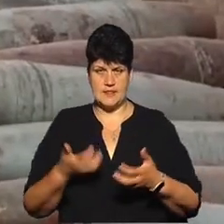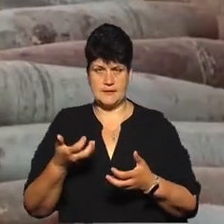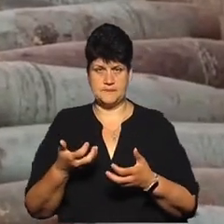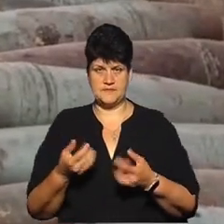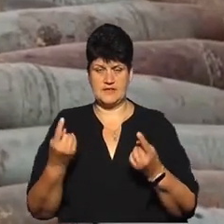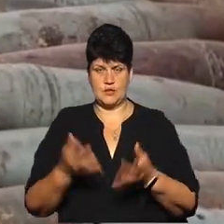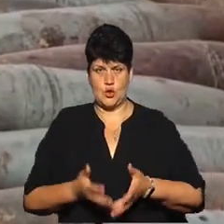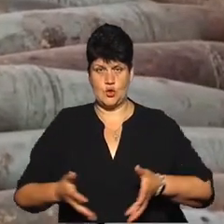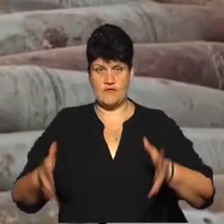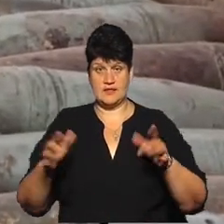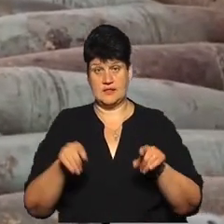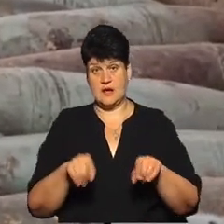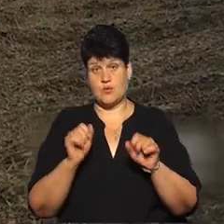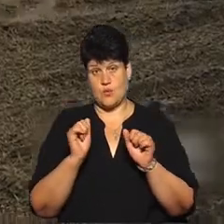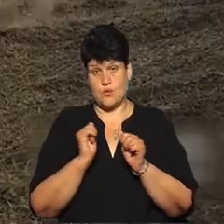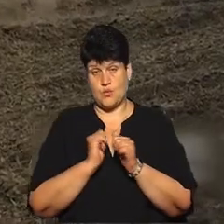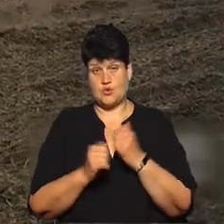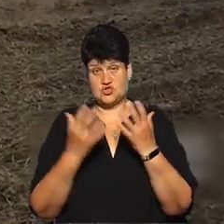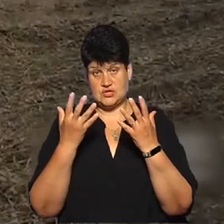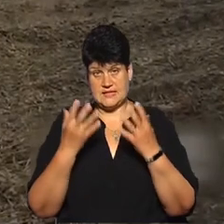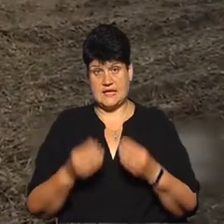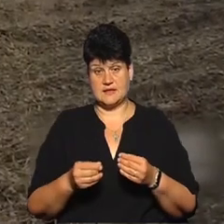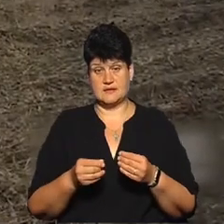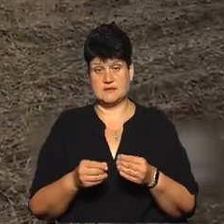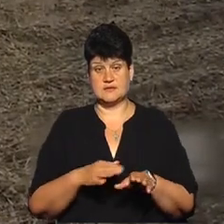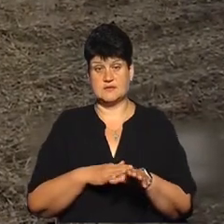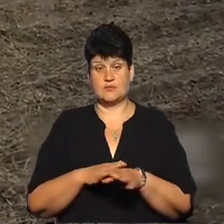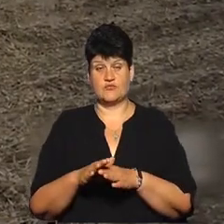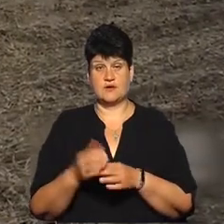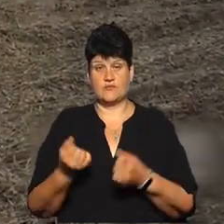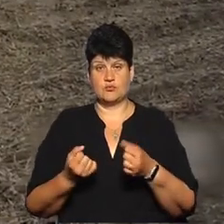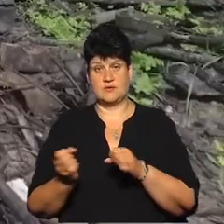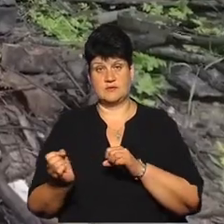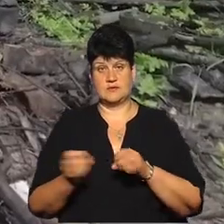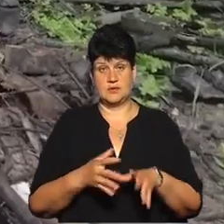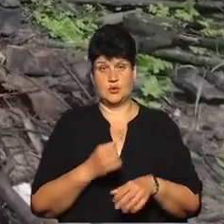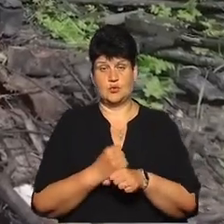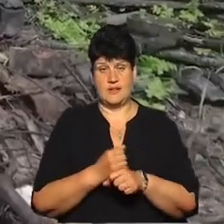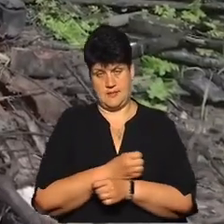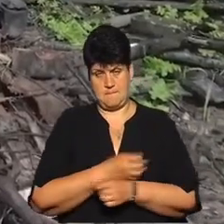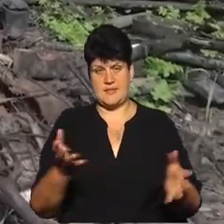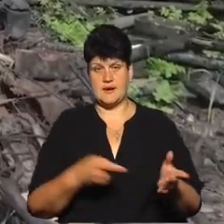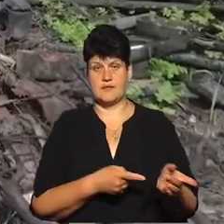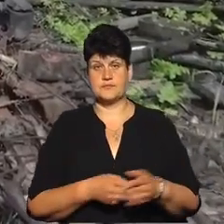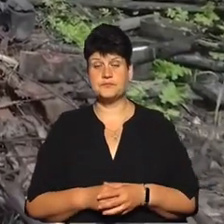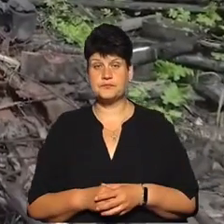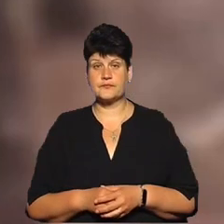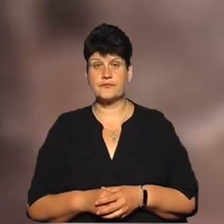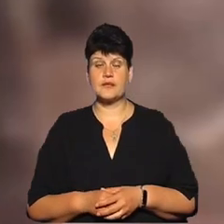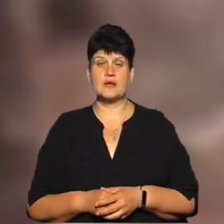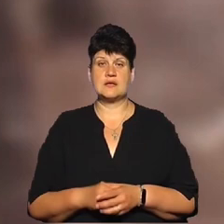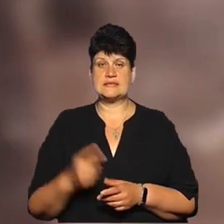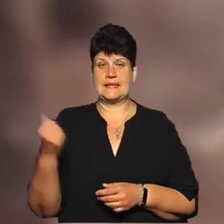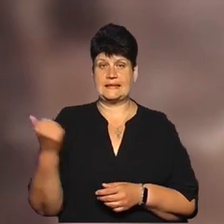і так кожен день, заповнивши автомобіль, вивозили їх, здійснювали підрив. Ігор Васьків каже, за тиждень його